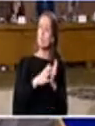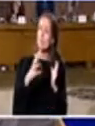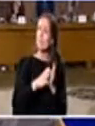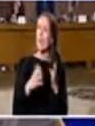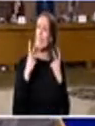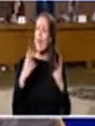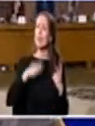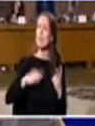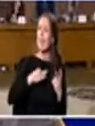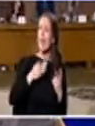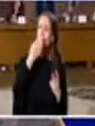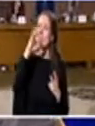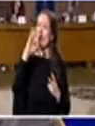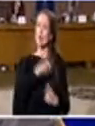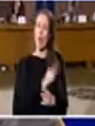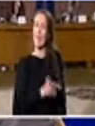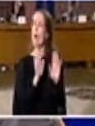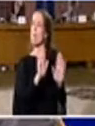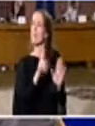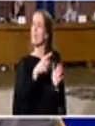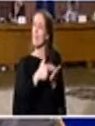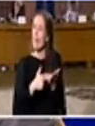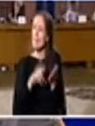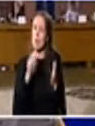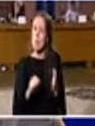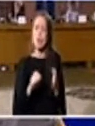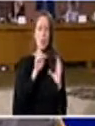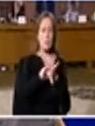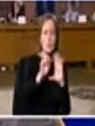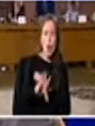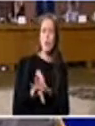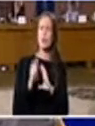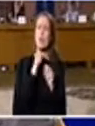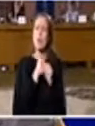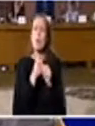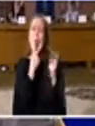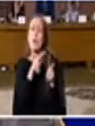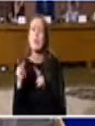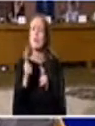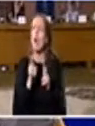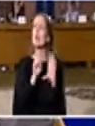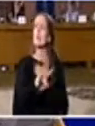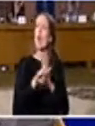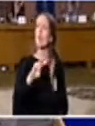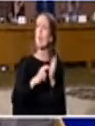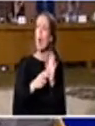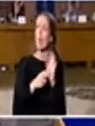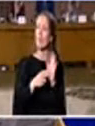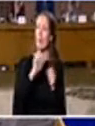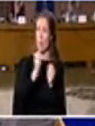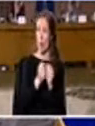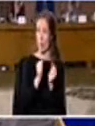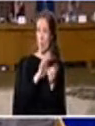zadaci poboljšanja kapaciteta Kancelarije za sprovođenje i praćenje politike borbe protiv diskriminacije, ali i kako bi